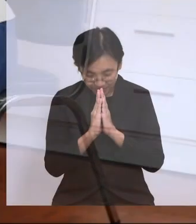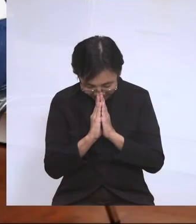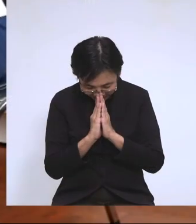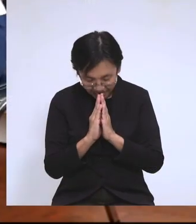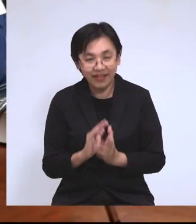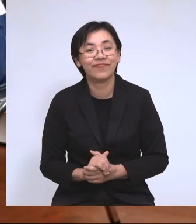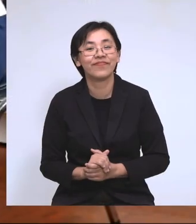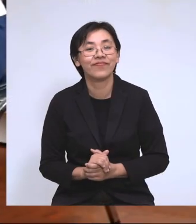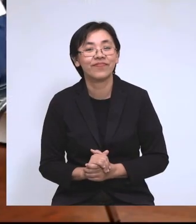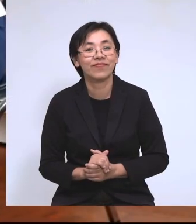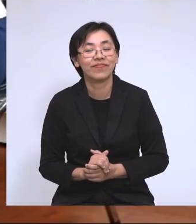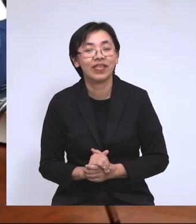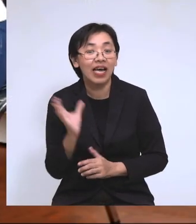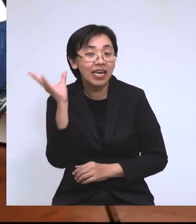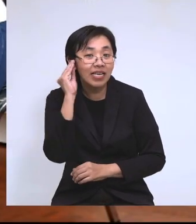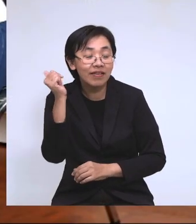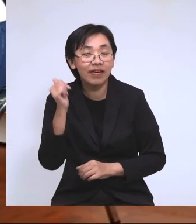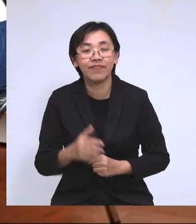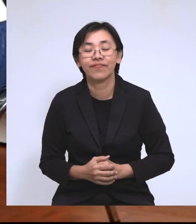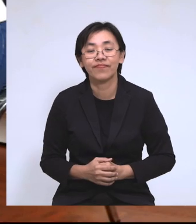สวัสดีค่ะได้ยินไหมคะ